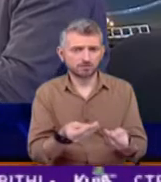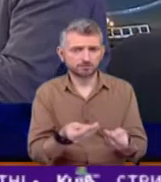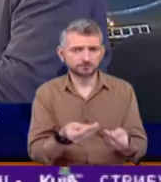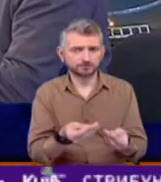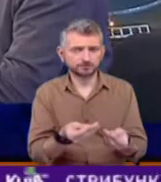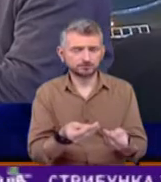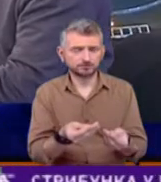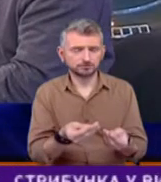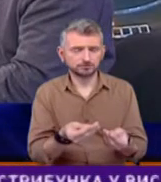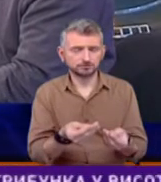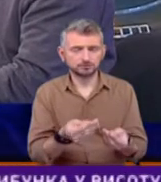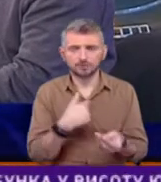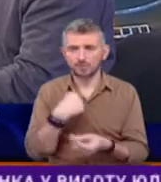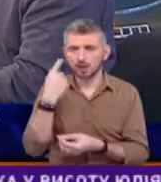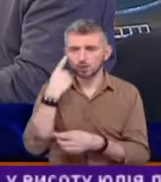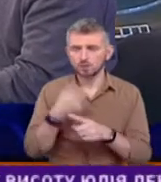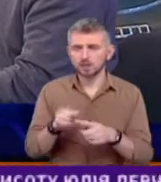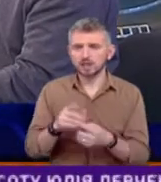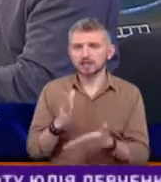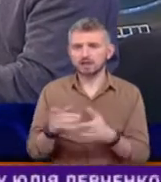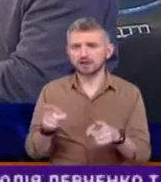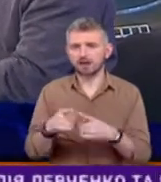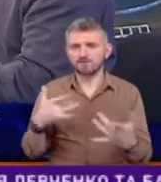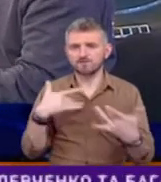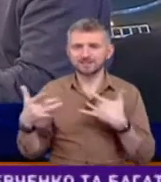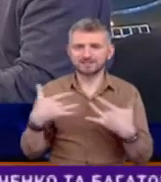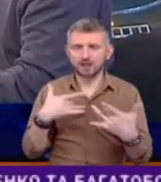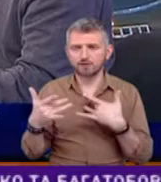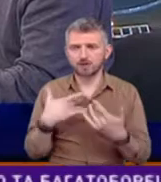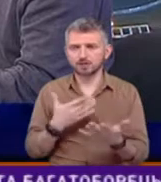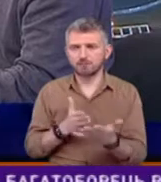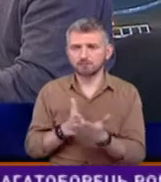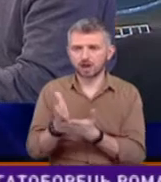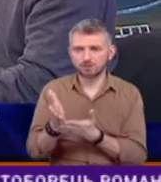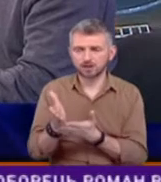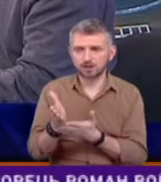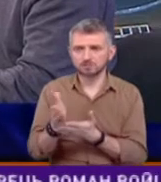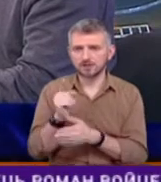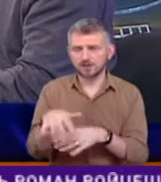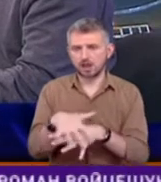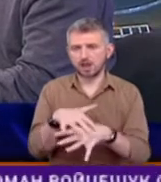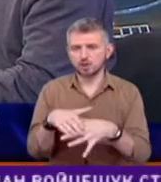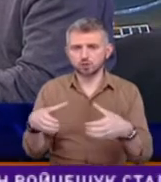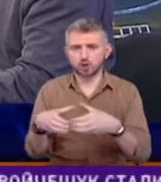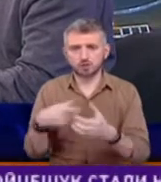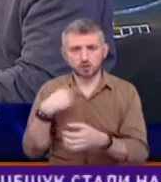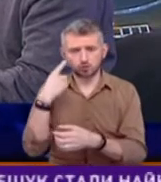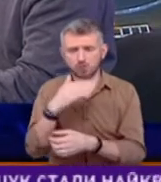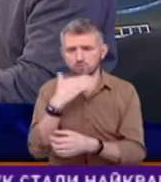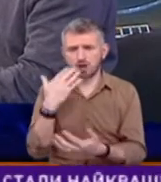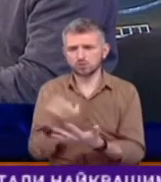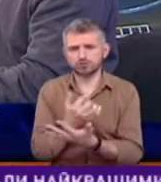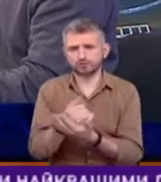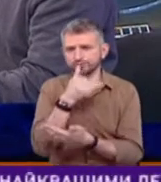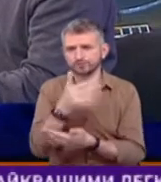да. І тому я думаю, що це є така вистава, яка так направлена може, була на цей електорат, але думаю, що все ж таки багато вони на ній не